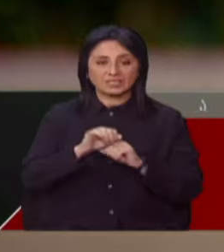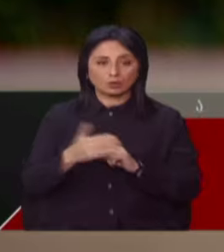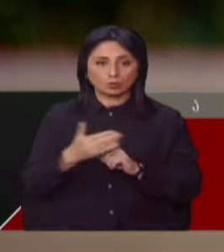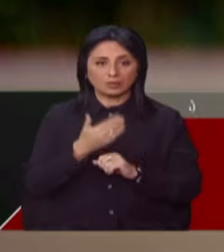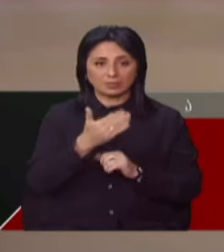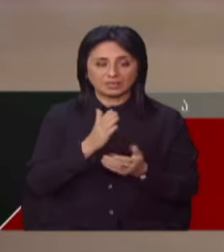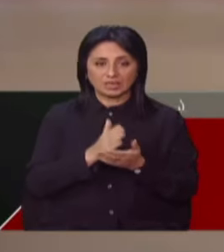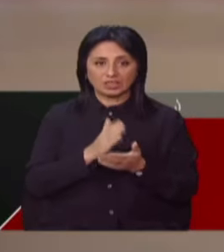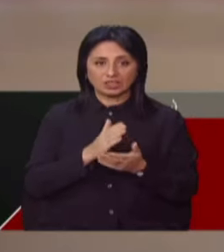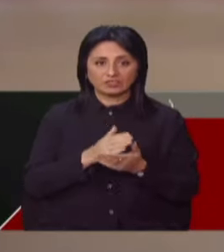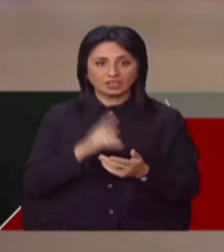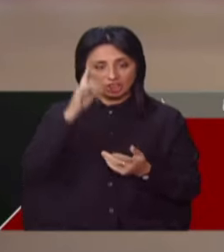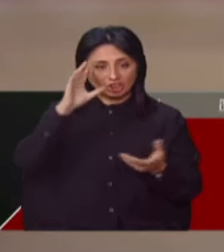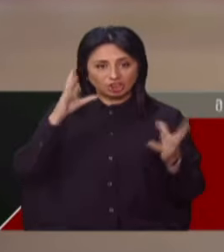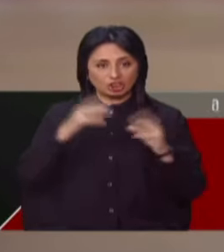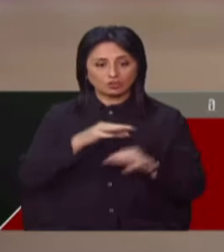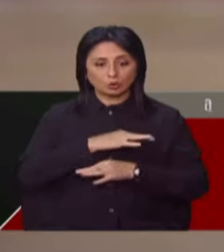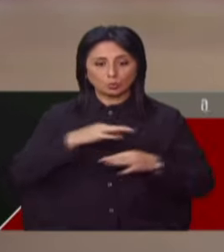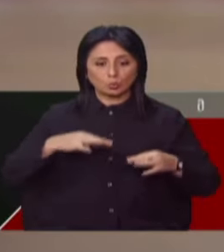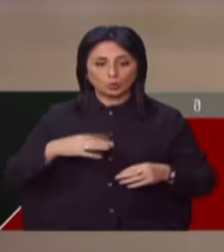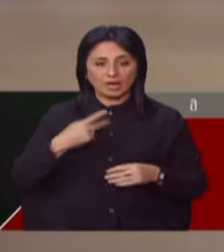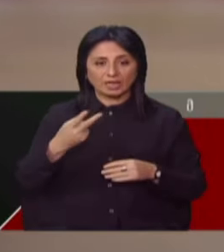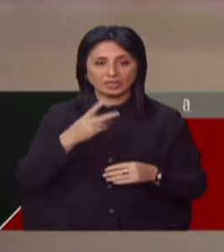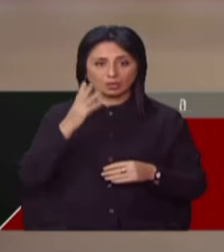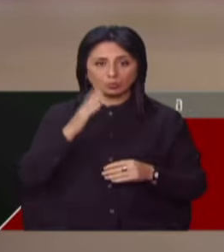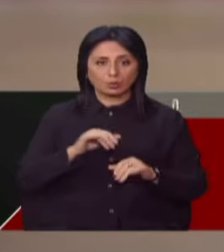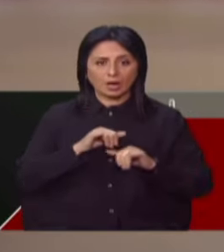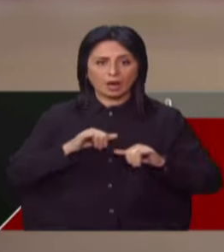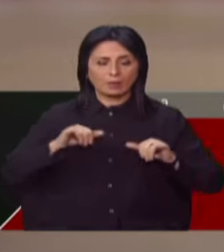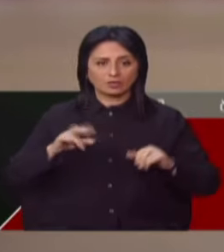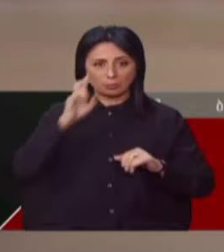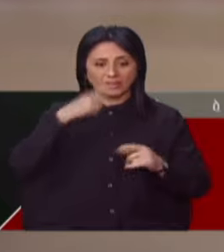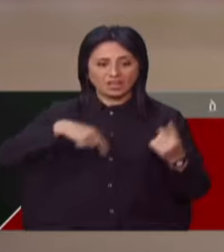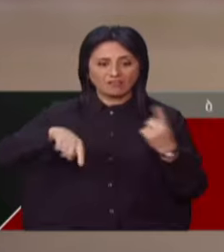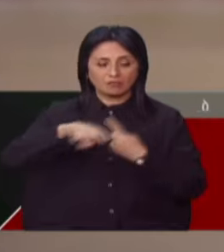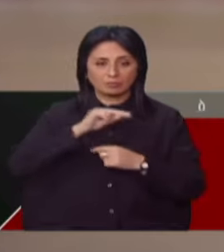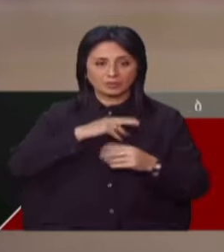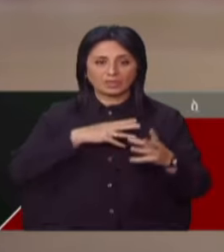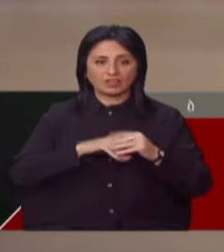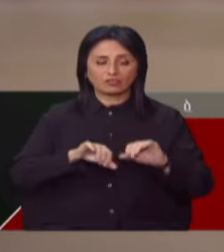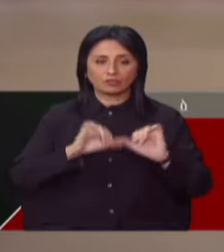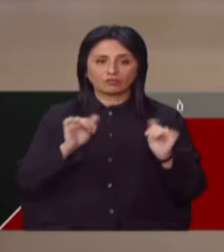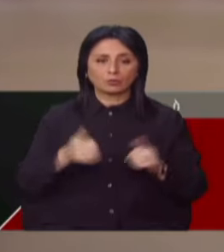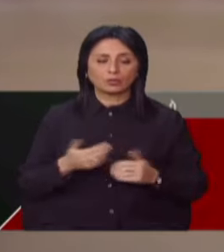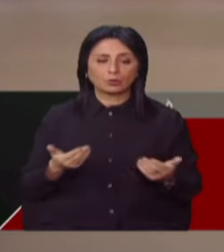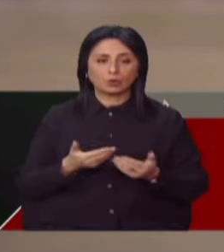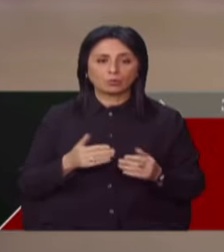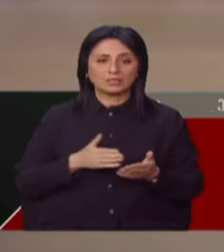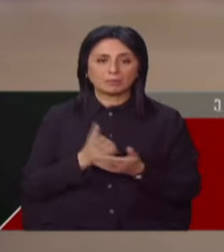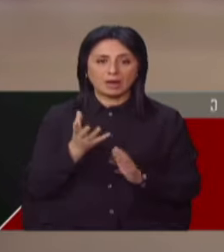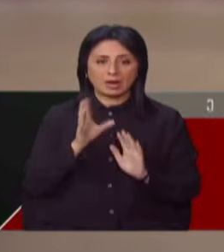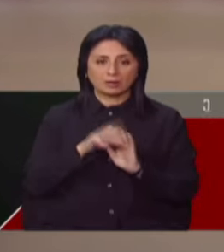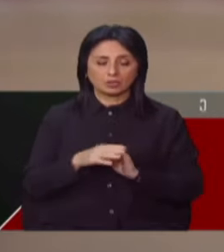რომელიც მას გააჩნია. შევჯერდით, რომ უნგრეთთან ჩვენ კონდეს დიგაფართოებული მთავრობების თანამშრომლობის ფორმატი, რომელიც